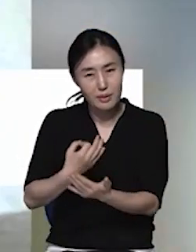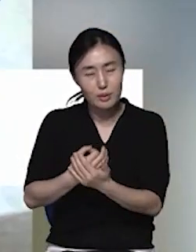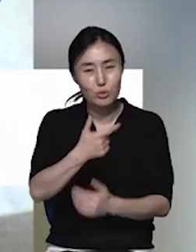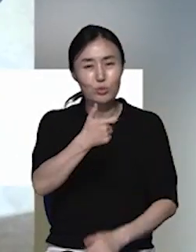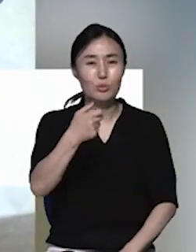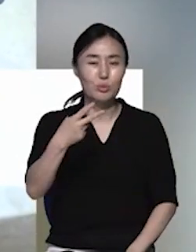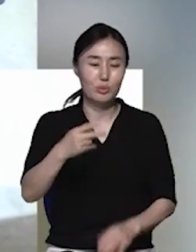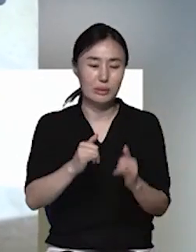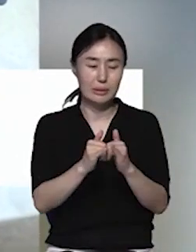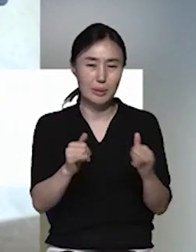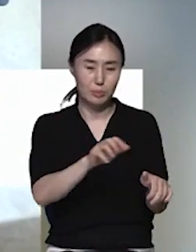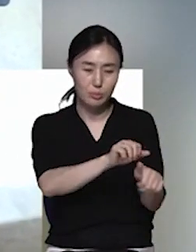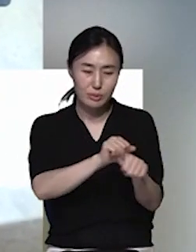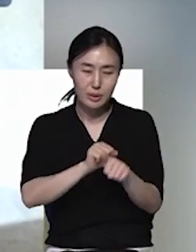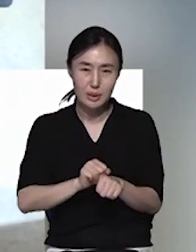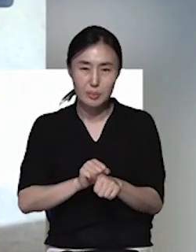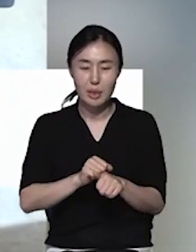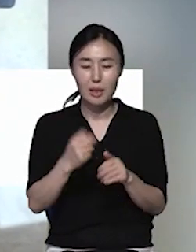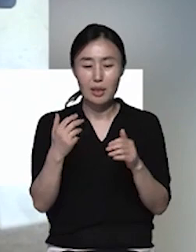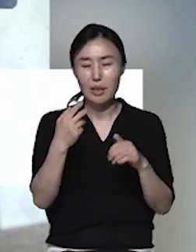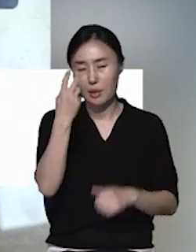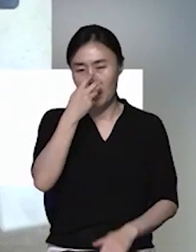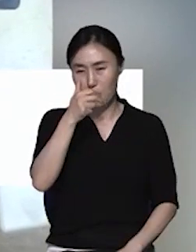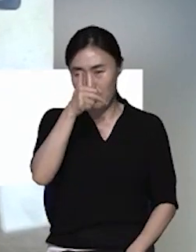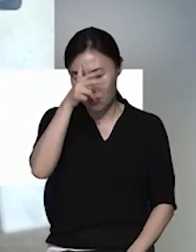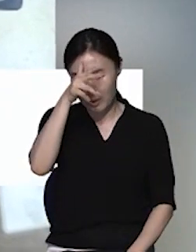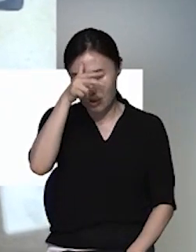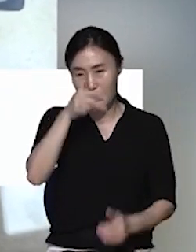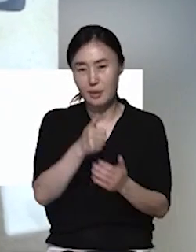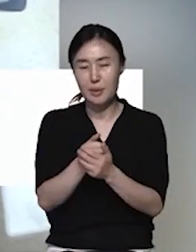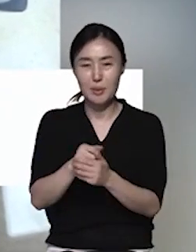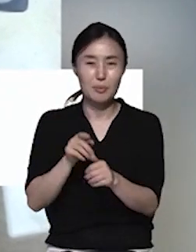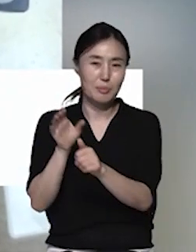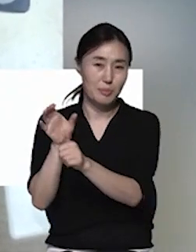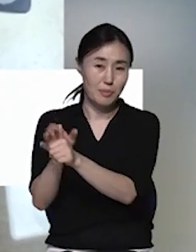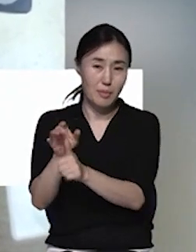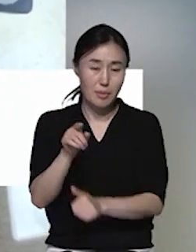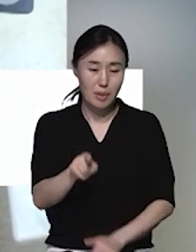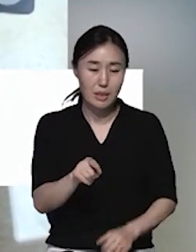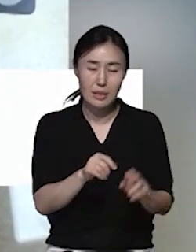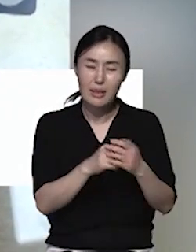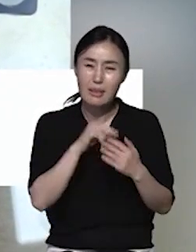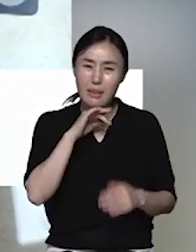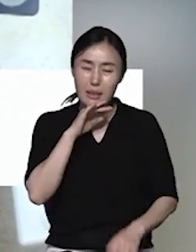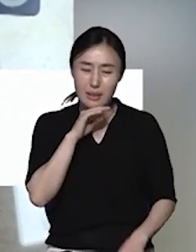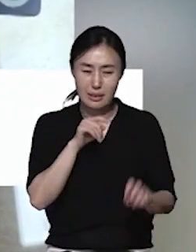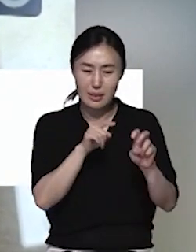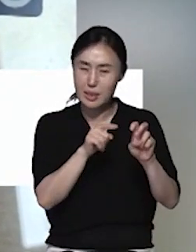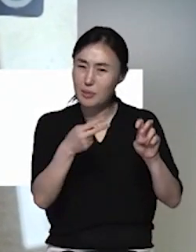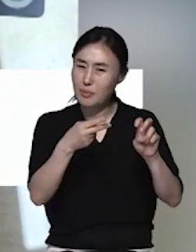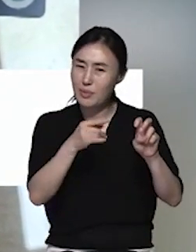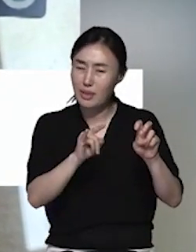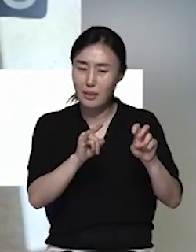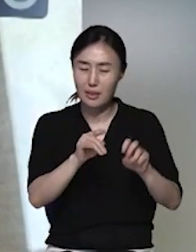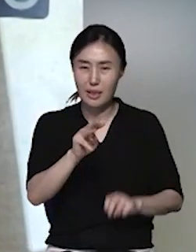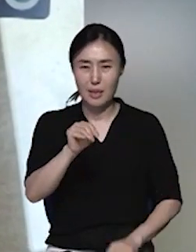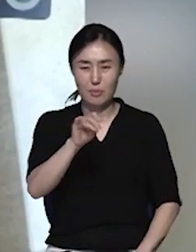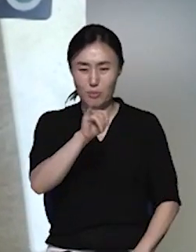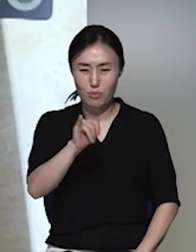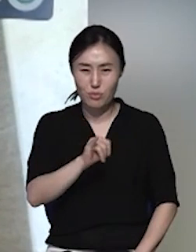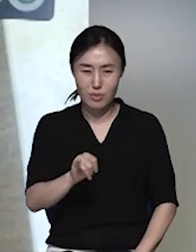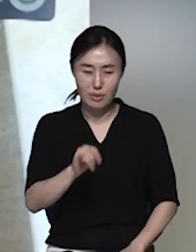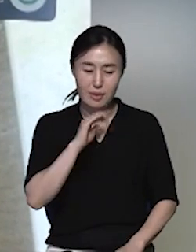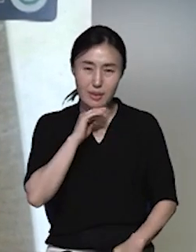붙잡아 검찰에 넘겼습니다. 이들은 광주 지역을 무대로 활동 중인 20대 초중반의 MZ세대 조직폭력배들로